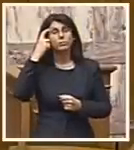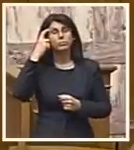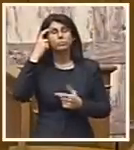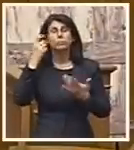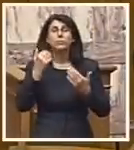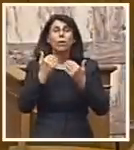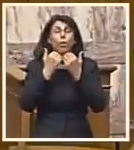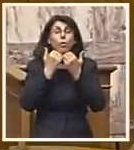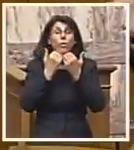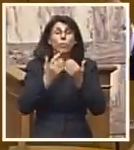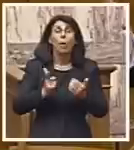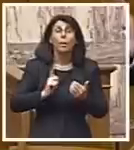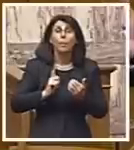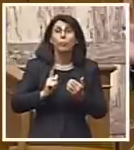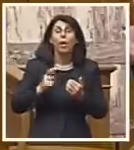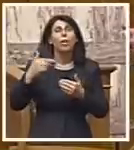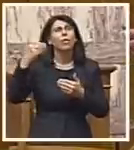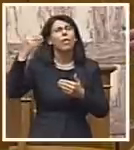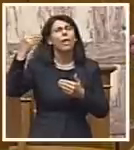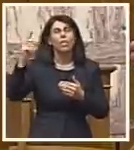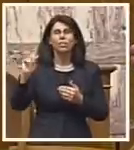Δεν μπορούμε να περιμένουμε τη δεύτερη παρουσία.